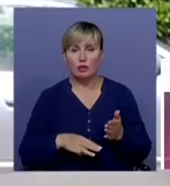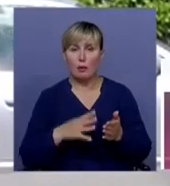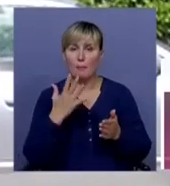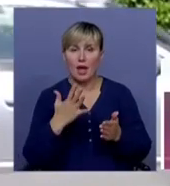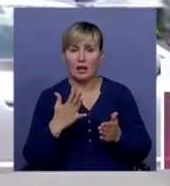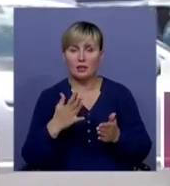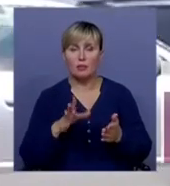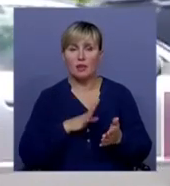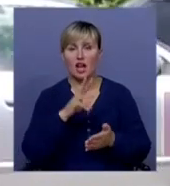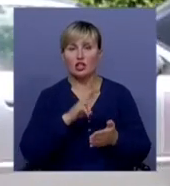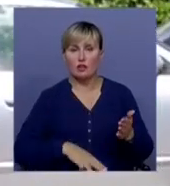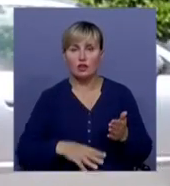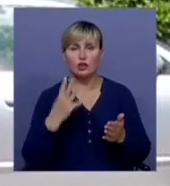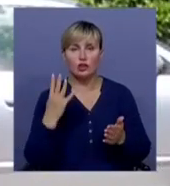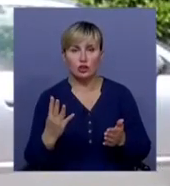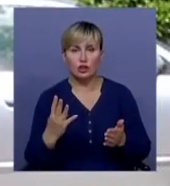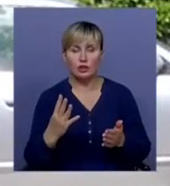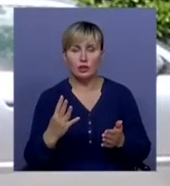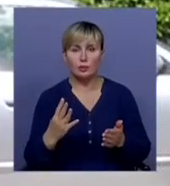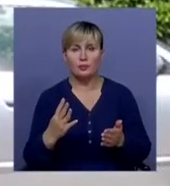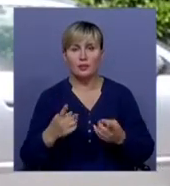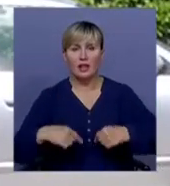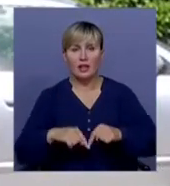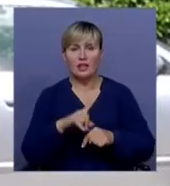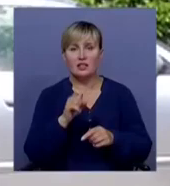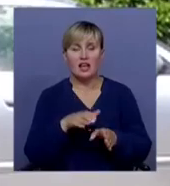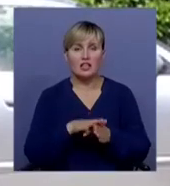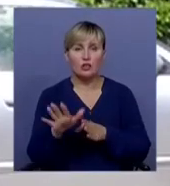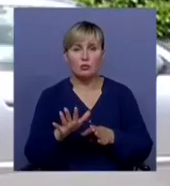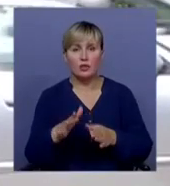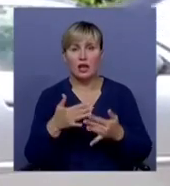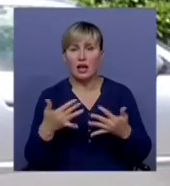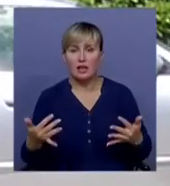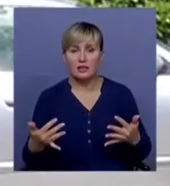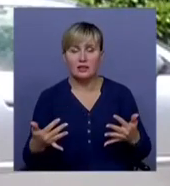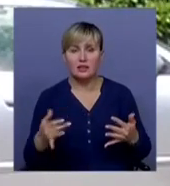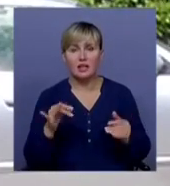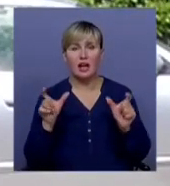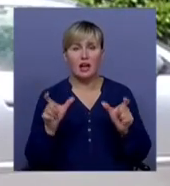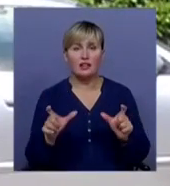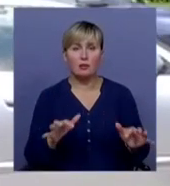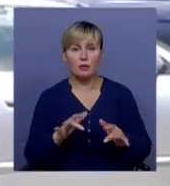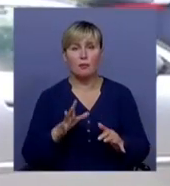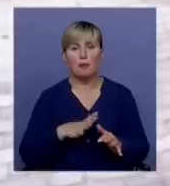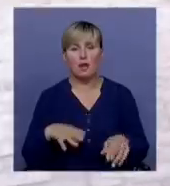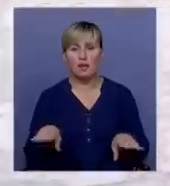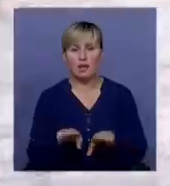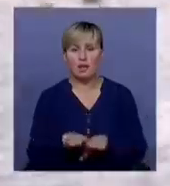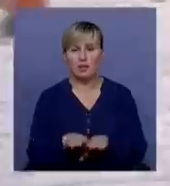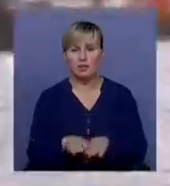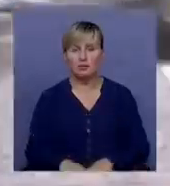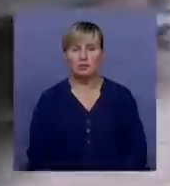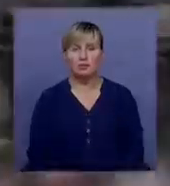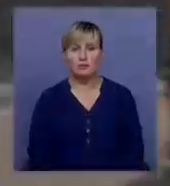5 объектов были оштрафованы, 4 объекта за несоблюдение санитарных и карантинных мер были закрыты.